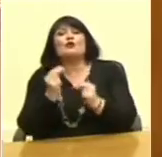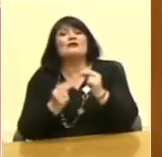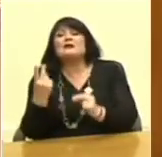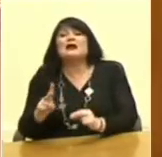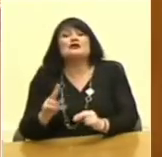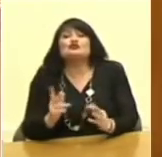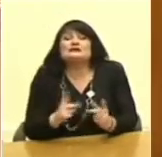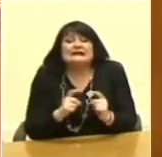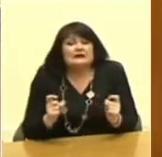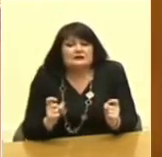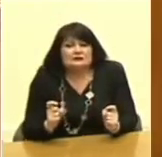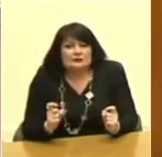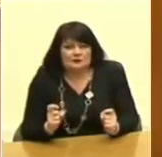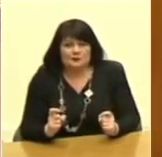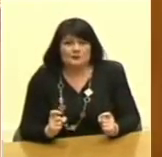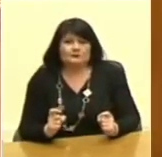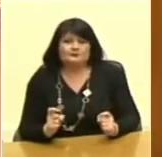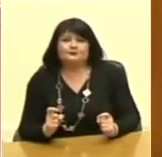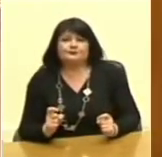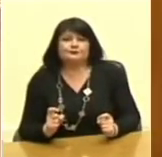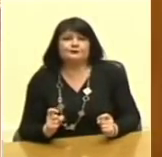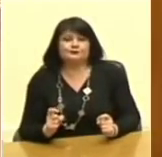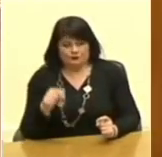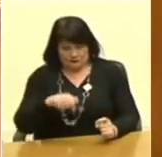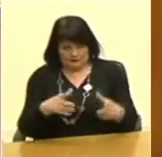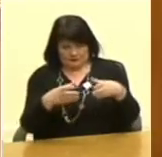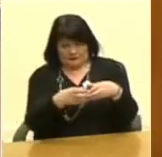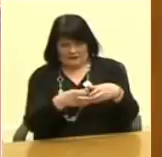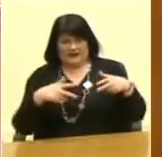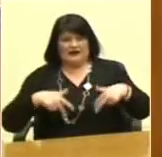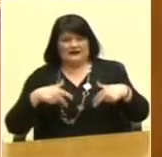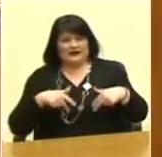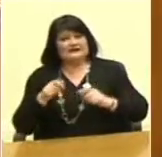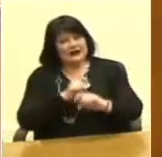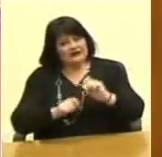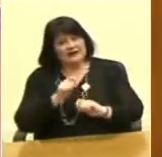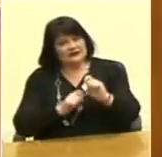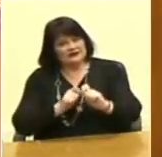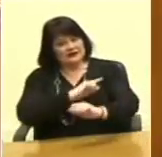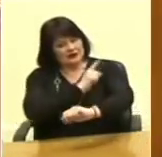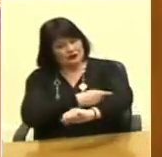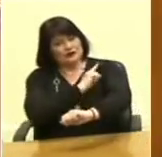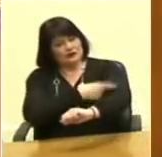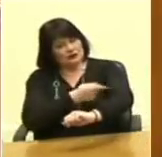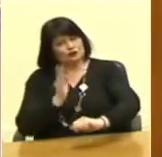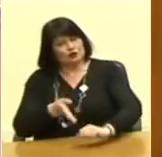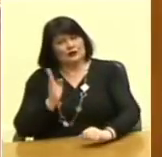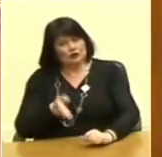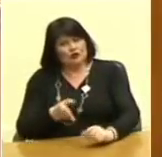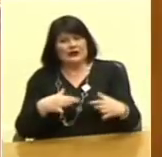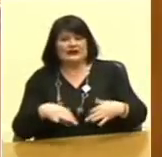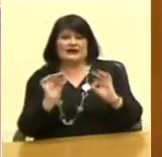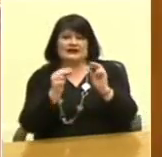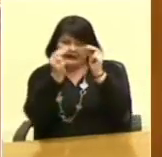σας, κύριε Μητσοτάκη, είναι ότι αυτή η κυβέρνηση δημιούργησε τις δυνατότητες για να αρχίσει να